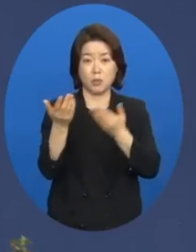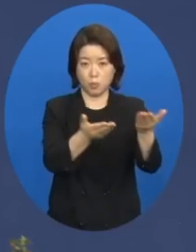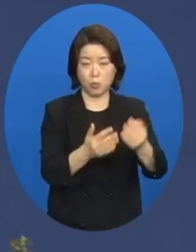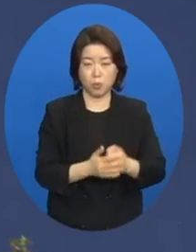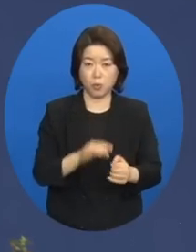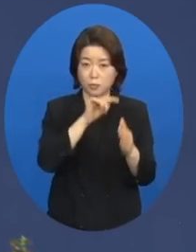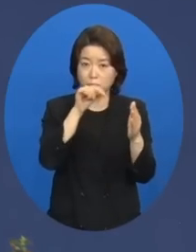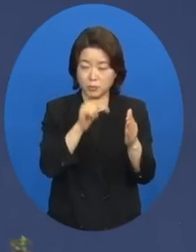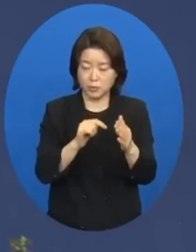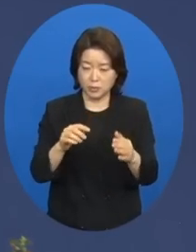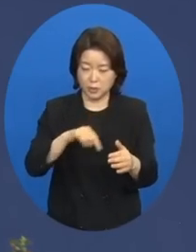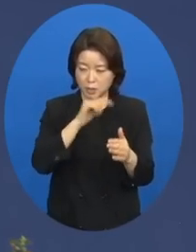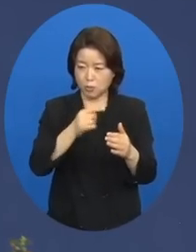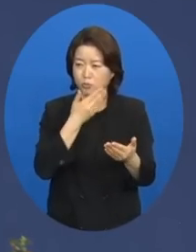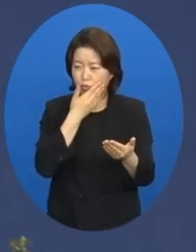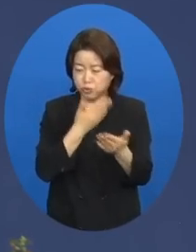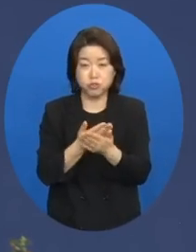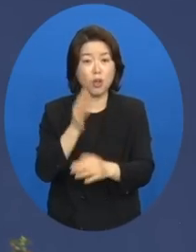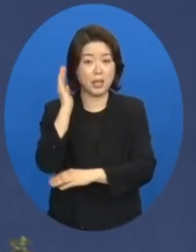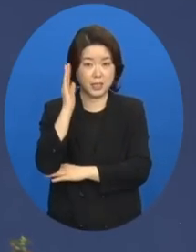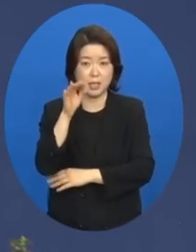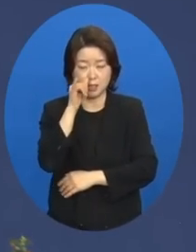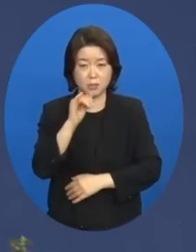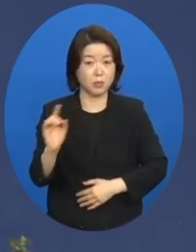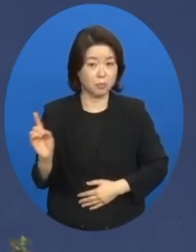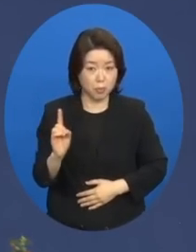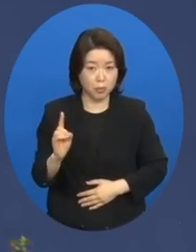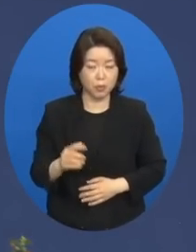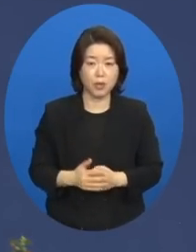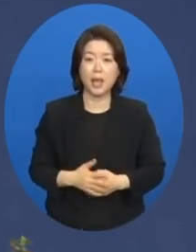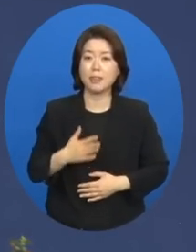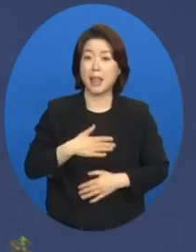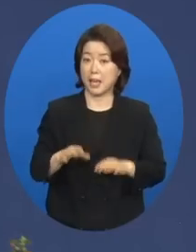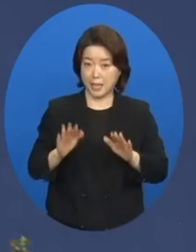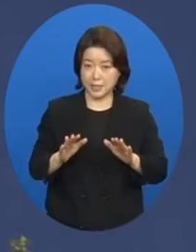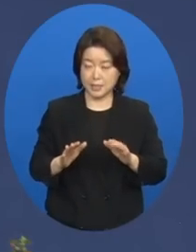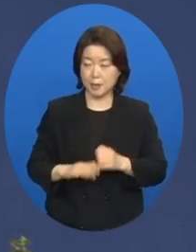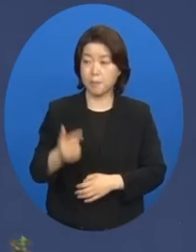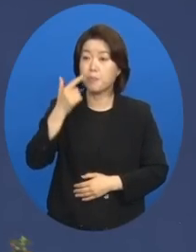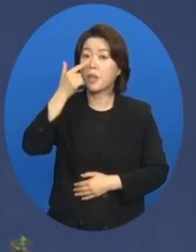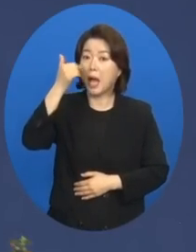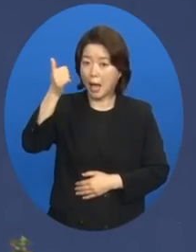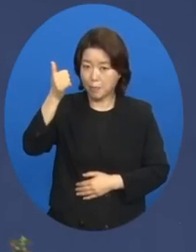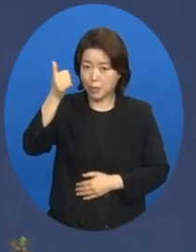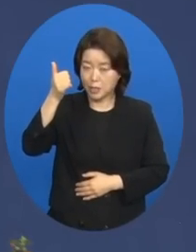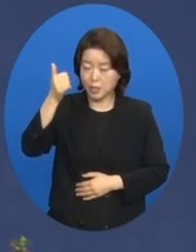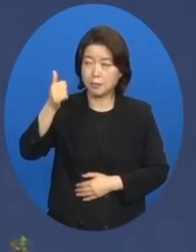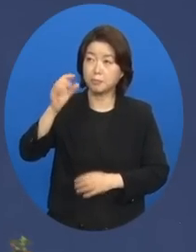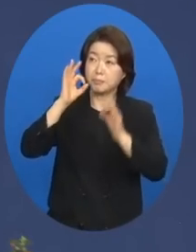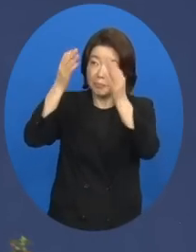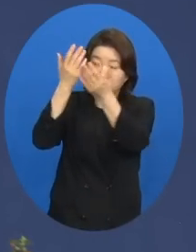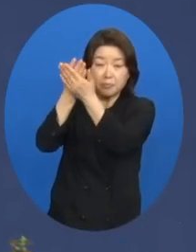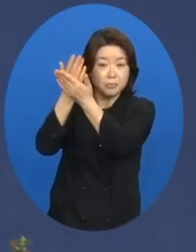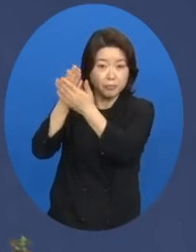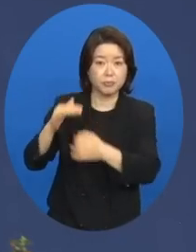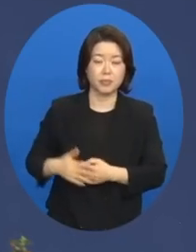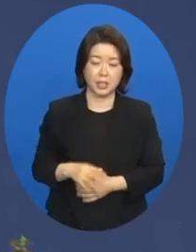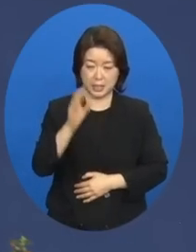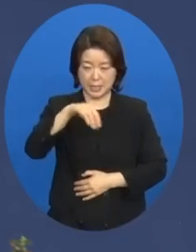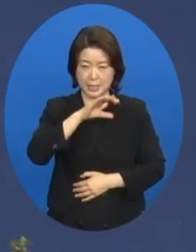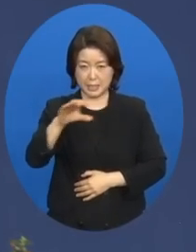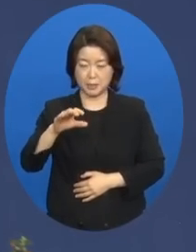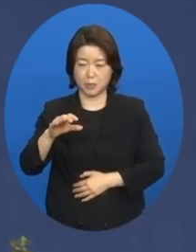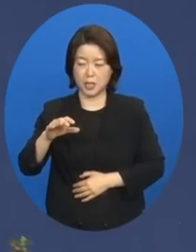아주 핵심적인 얘기를 하고 계세요. 뭐라고 말한 거 아니? 내가 이제 아버지께 내가 구해서 내가 이제 십자가에